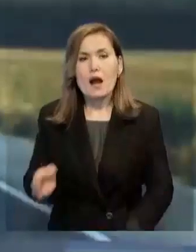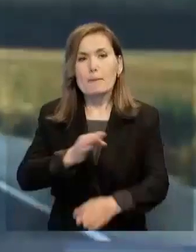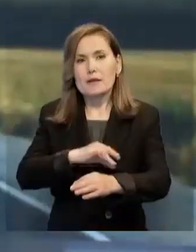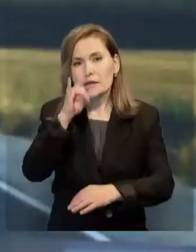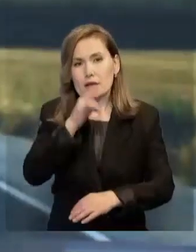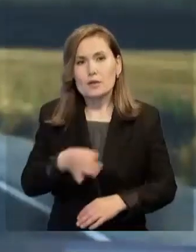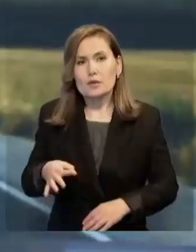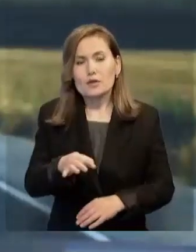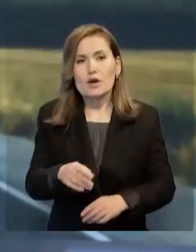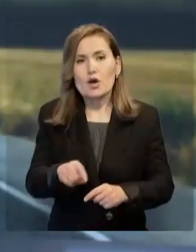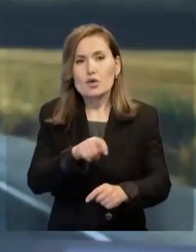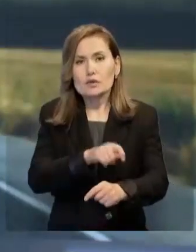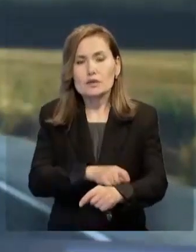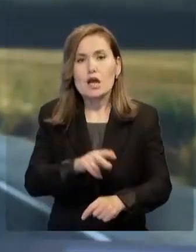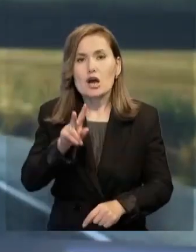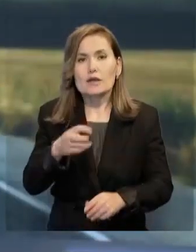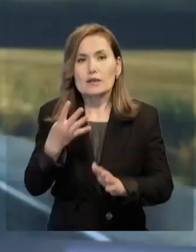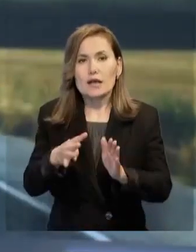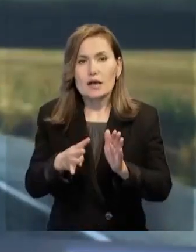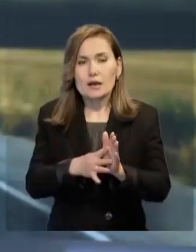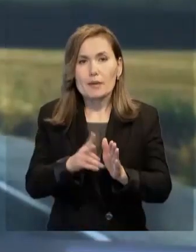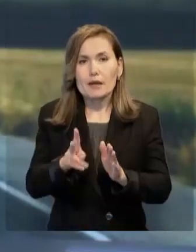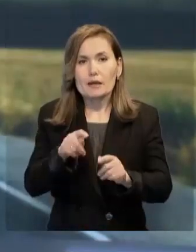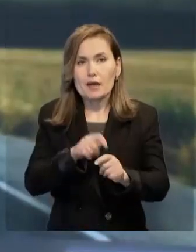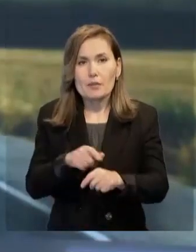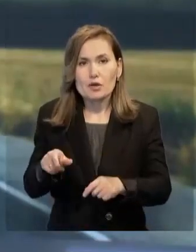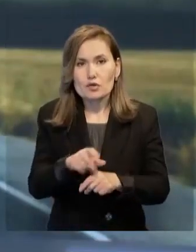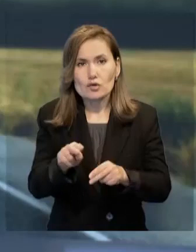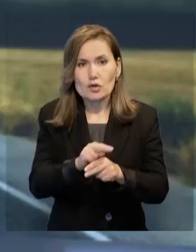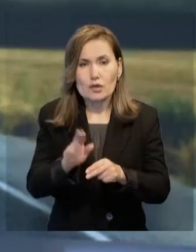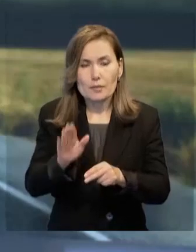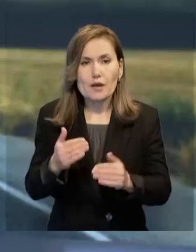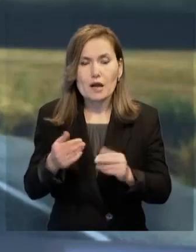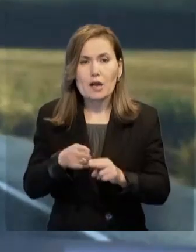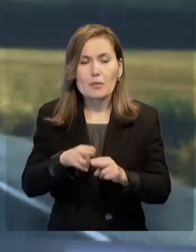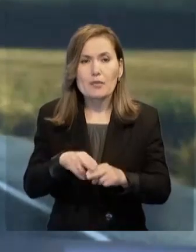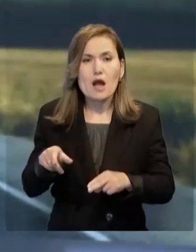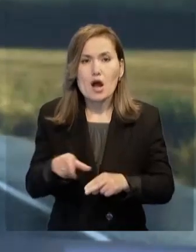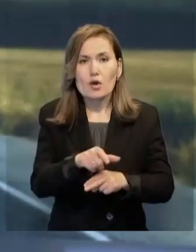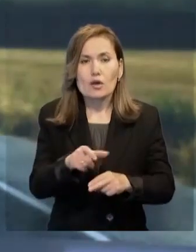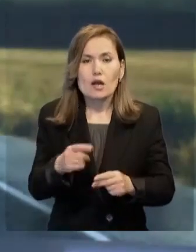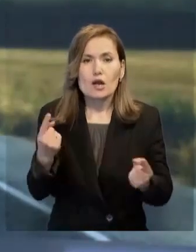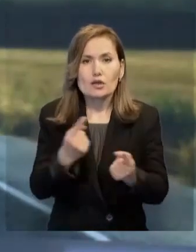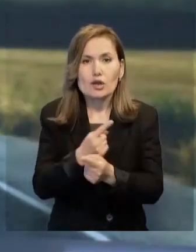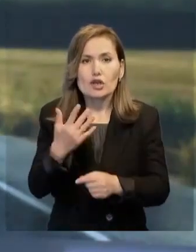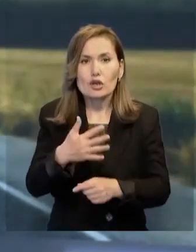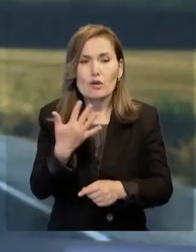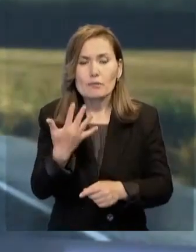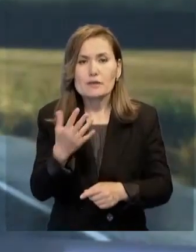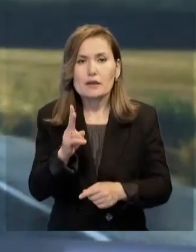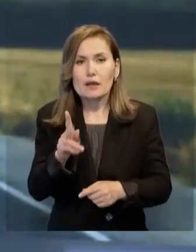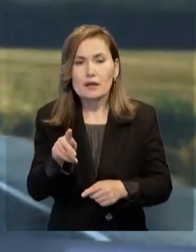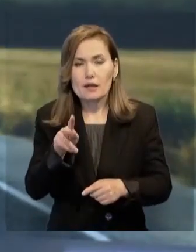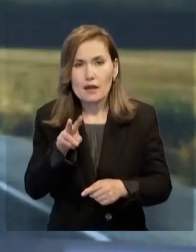Батыс Қазақстан облысында ұзындығы 248 шақырым жол жөнделеді. Қазір көлік дәлізінің 55 шақырымы пайдалануға берілген.